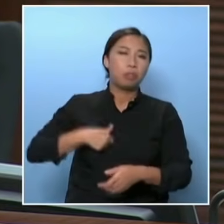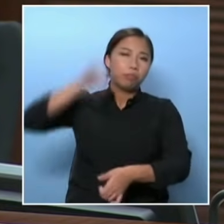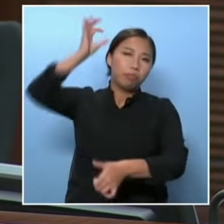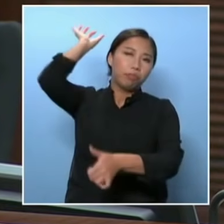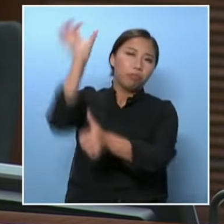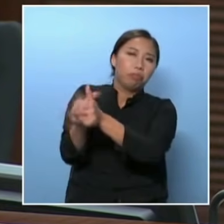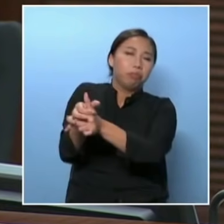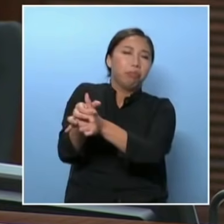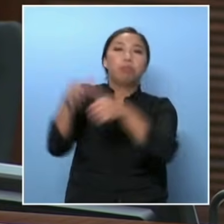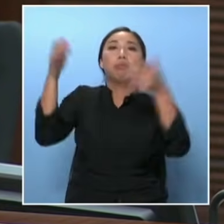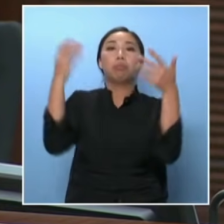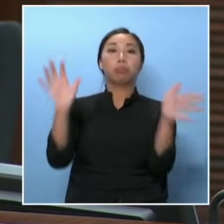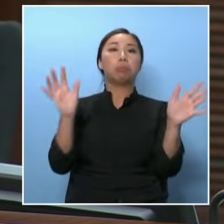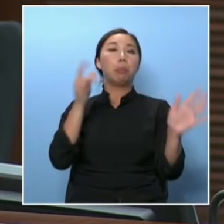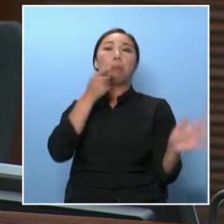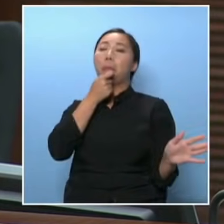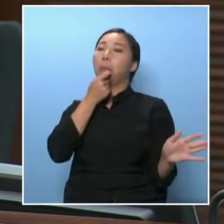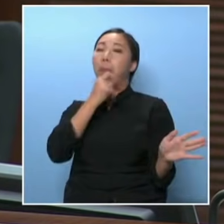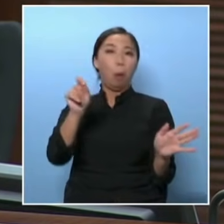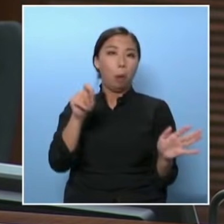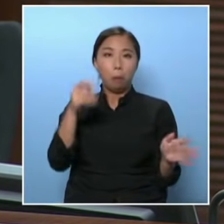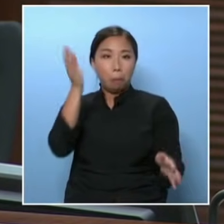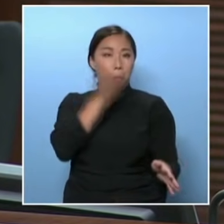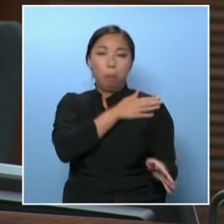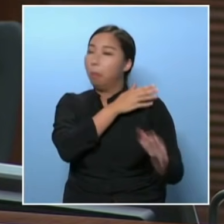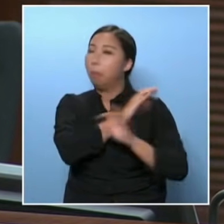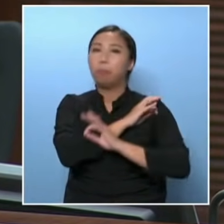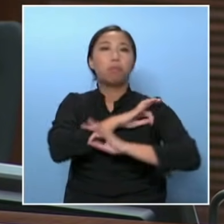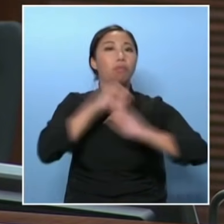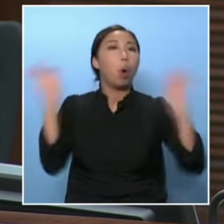解釋完嘅啦，冇人需要負責噶啦。